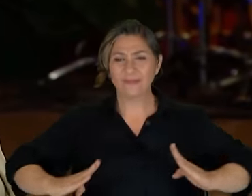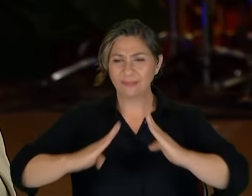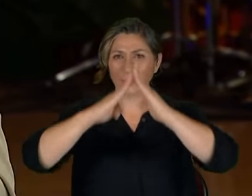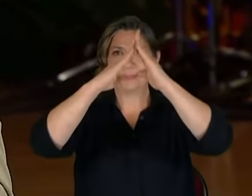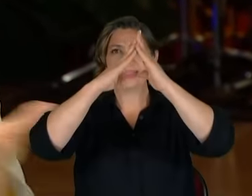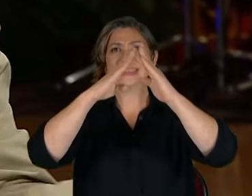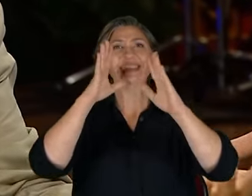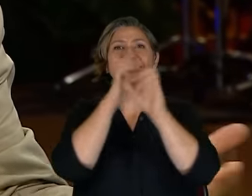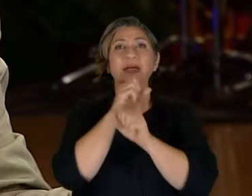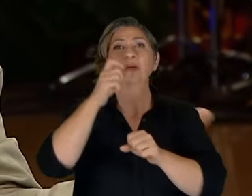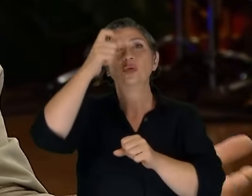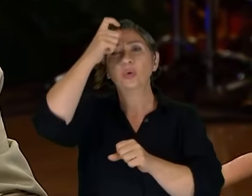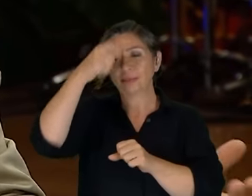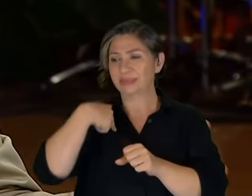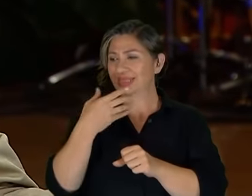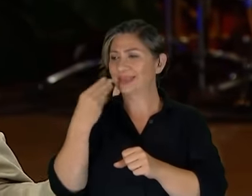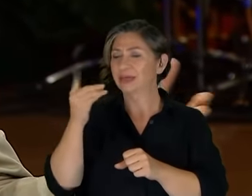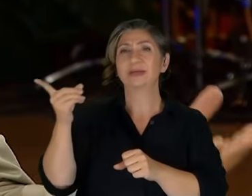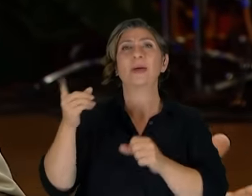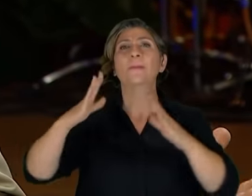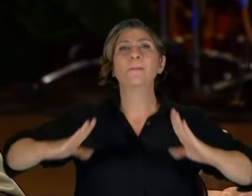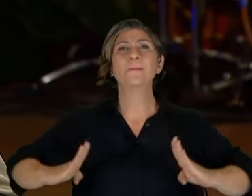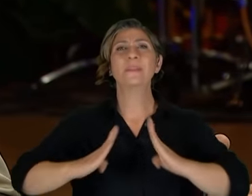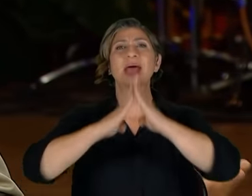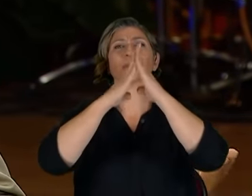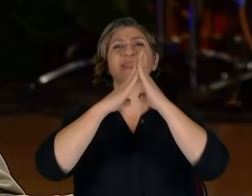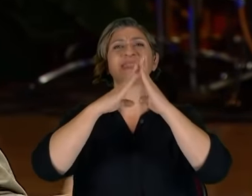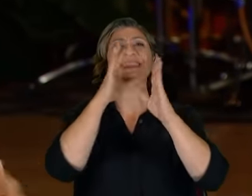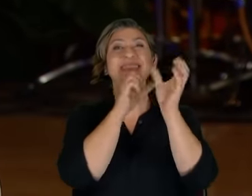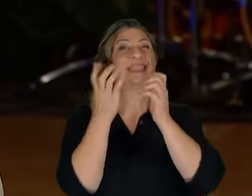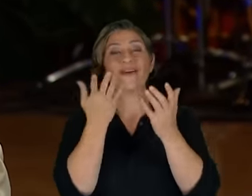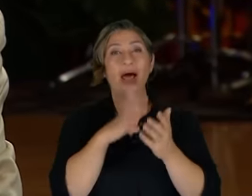Adam Türklerden biri, bizim gençlerden biri piramitlerin sırrını yapmış.